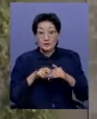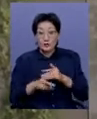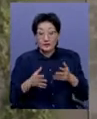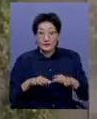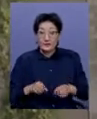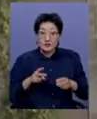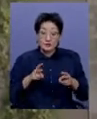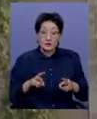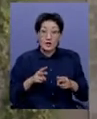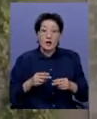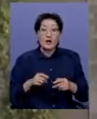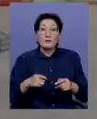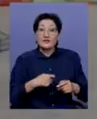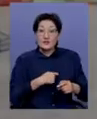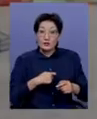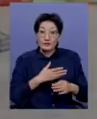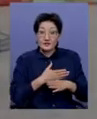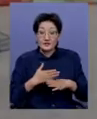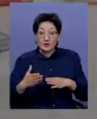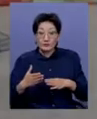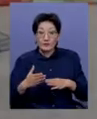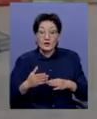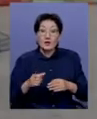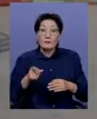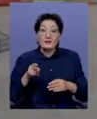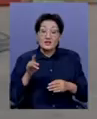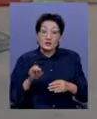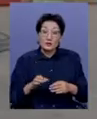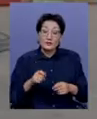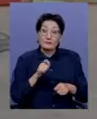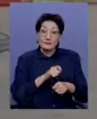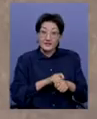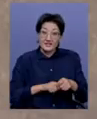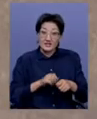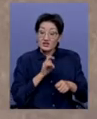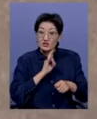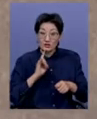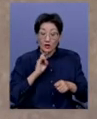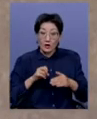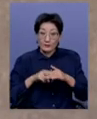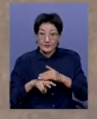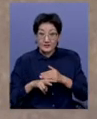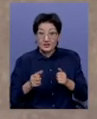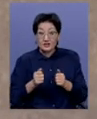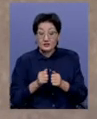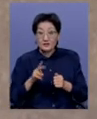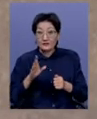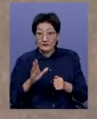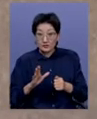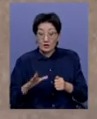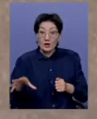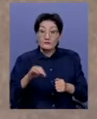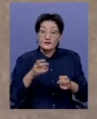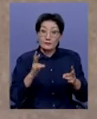места преступления, ранил его ножом, а затем, размахивая холодным оружием, порезал руку женщине, выбежавшей из соседней квартиры.